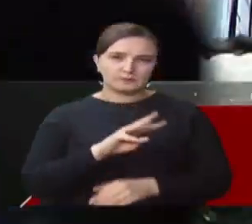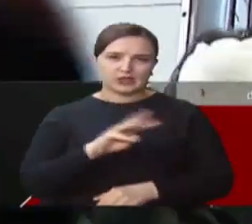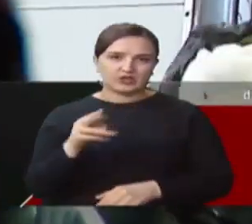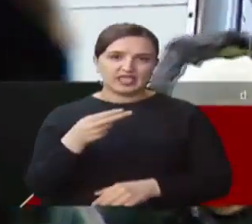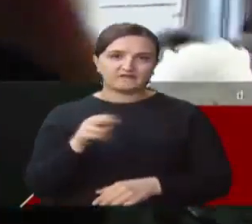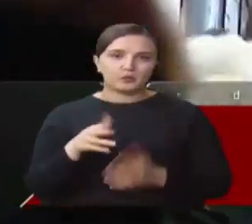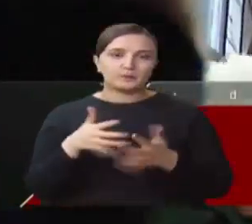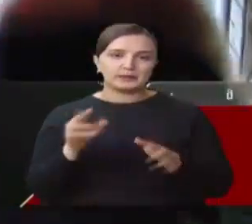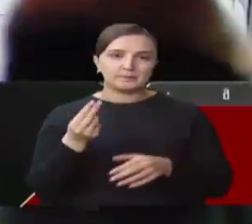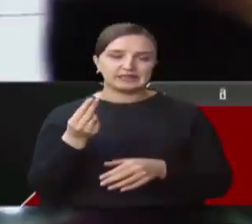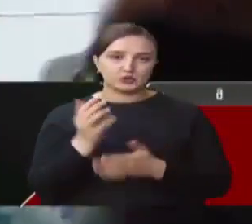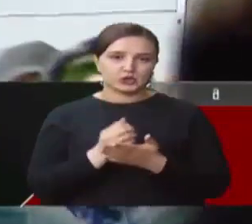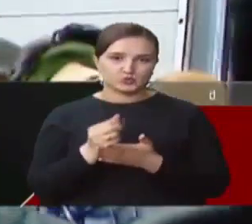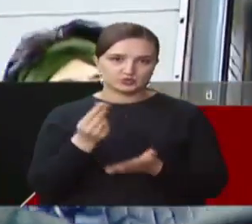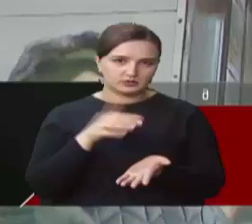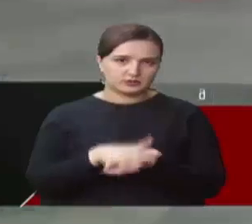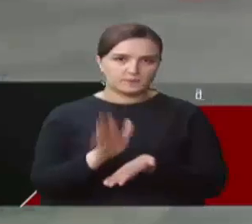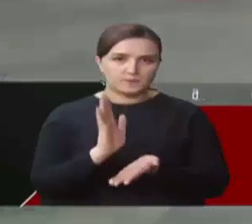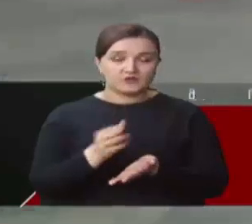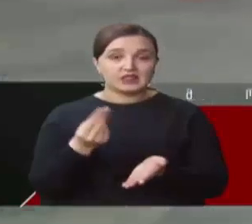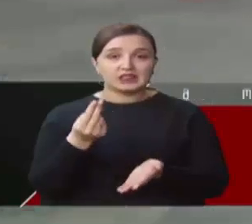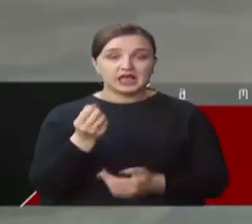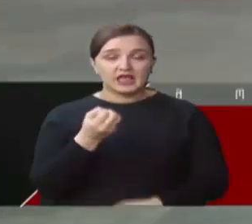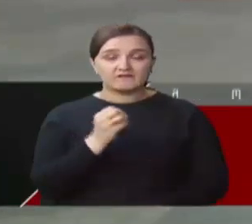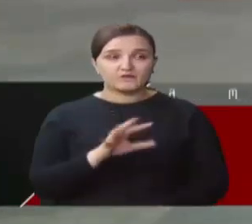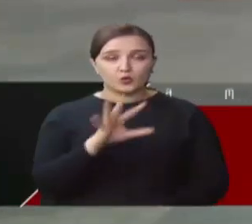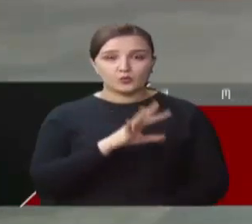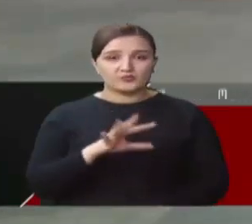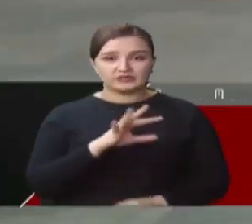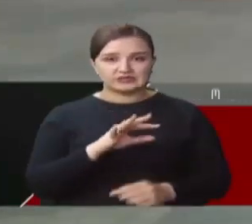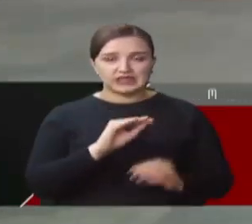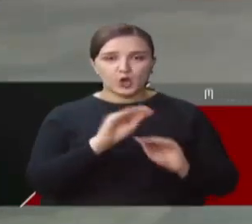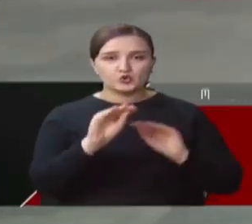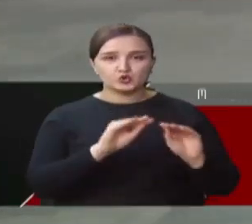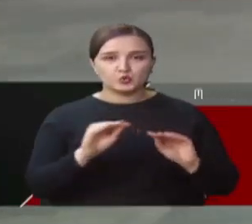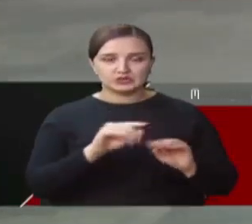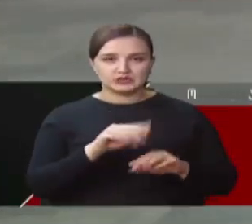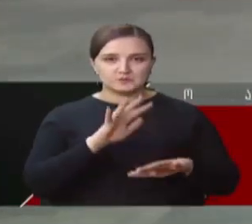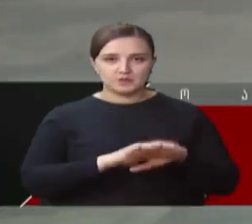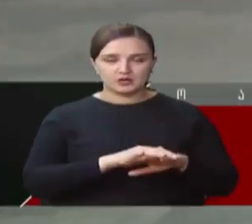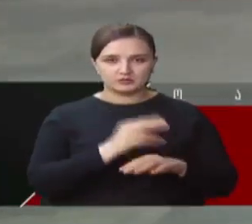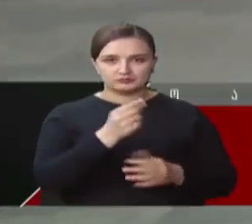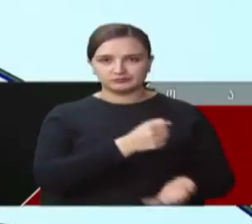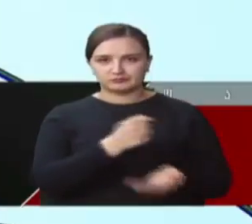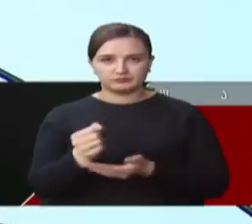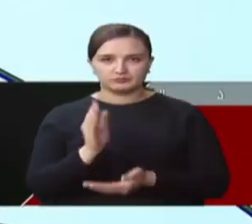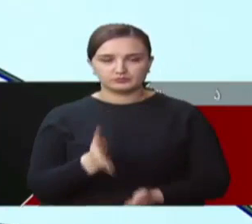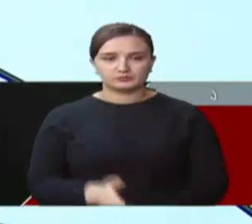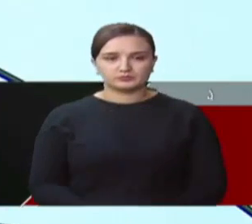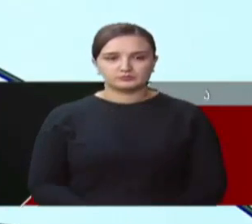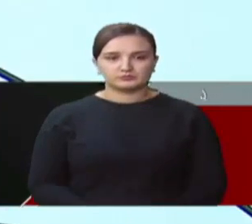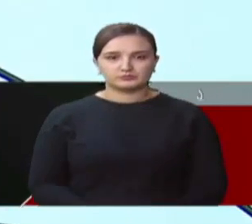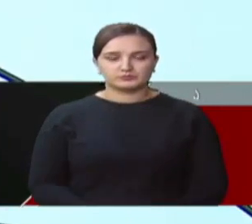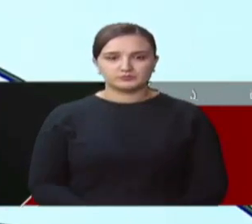მილიონ ევროზე მეტი ფინანსური რესურსი დაიხარჯება. Თანხას ევროპის რეკონსტრუქციის და განვითარების ბანკი გამოყოფს. Ძალიან მნიშვნელოვანია